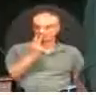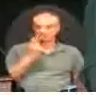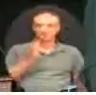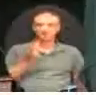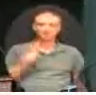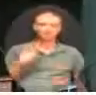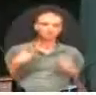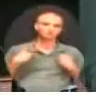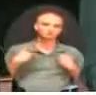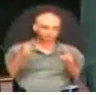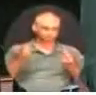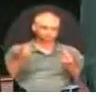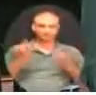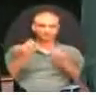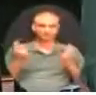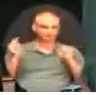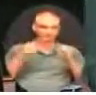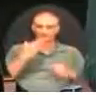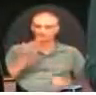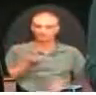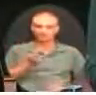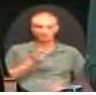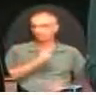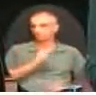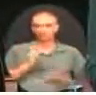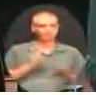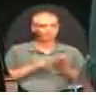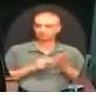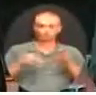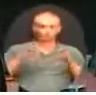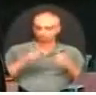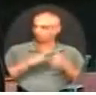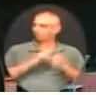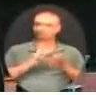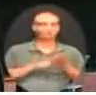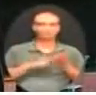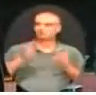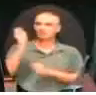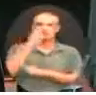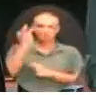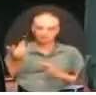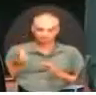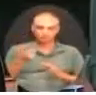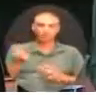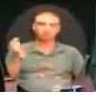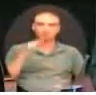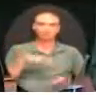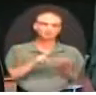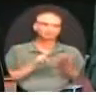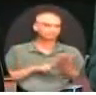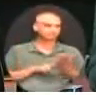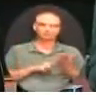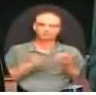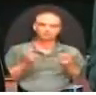וכמובן שאנחנו שמחים על זה שהמשחק מגיע לישראל. הוא לא מגיע בזכות ראש הממשלה, והוא לא מגיע בזכות מירי רגב, הוא מגיע בזכות